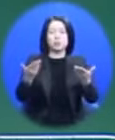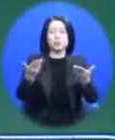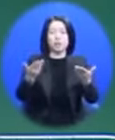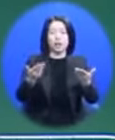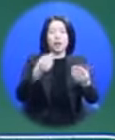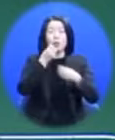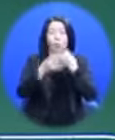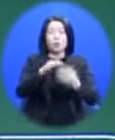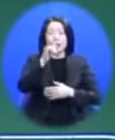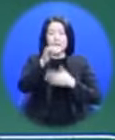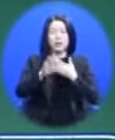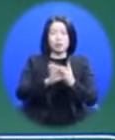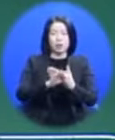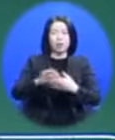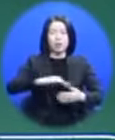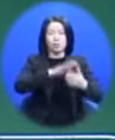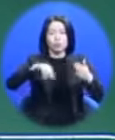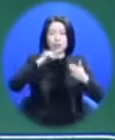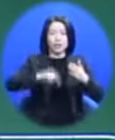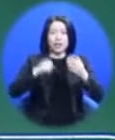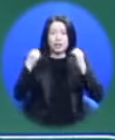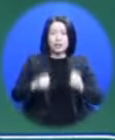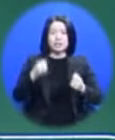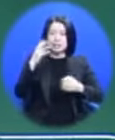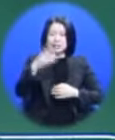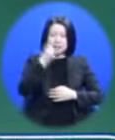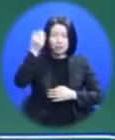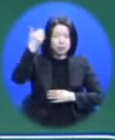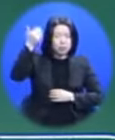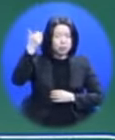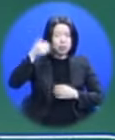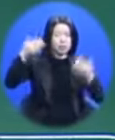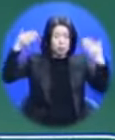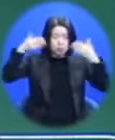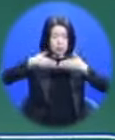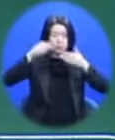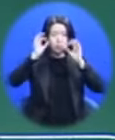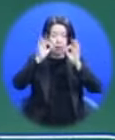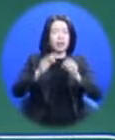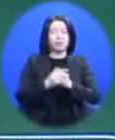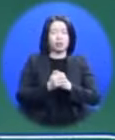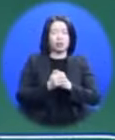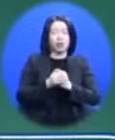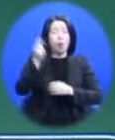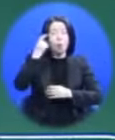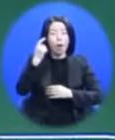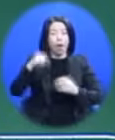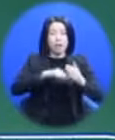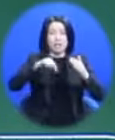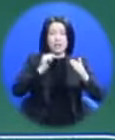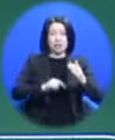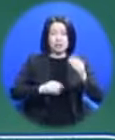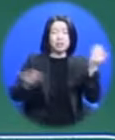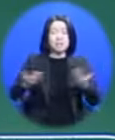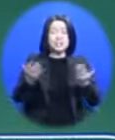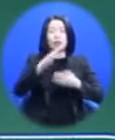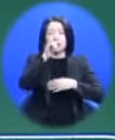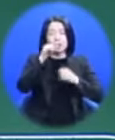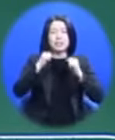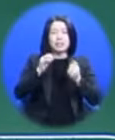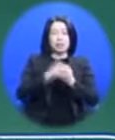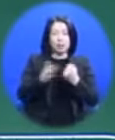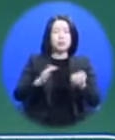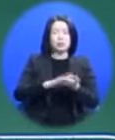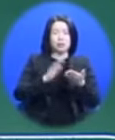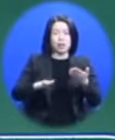이제는 우리 안에 계신 성령을 주목해 바라봐야 합니다. 왜? 그분이 우리 안에서 일하신다고 하셨으니까. 그러니까 그분이 일하시는